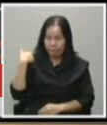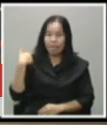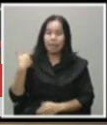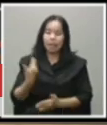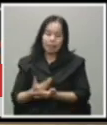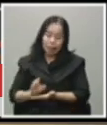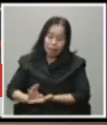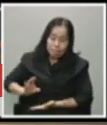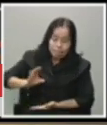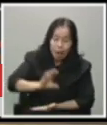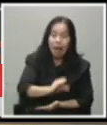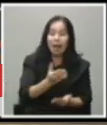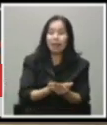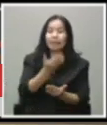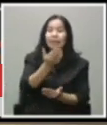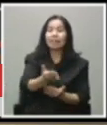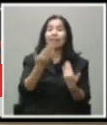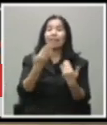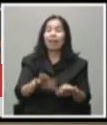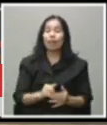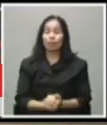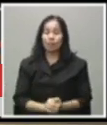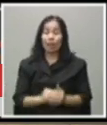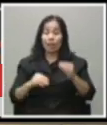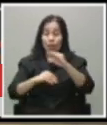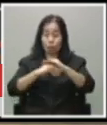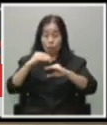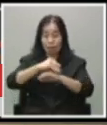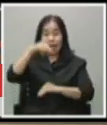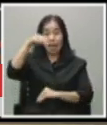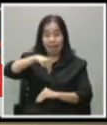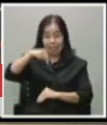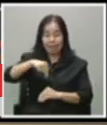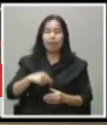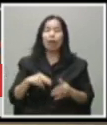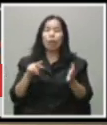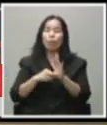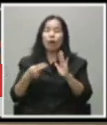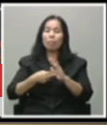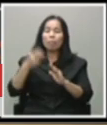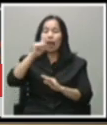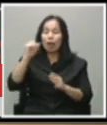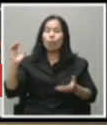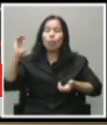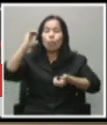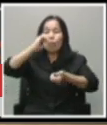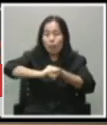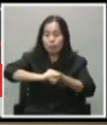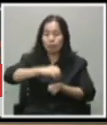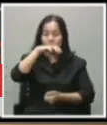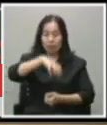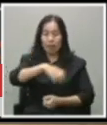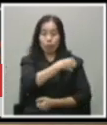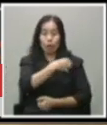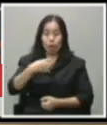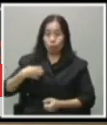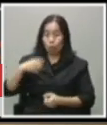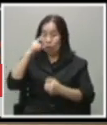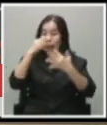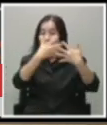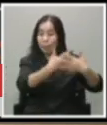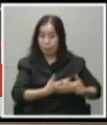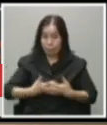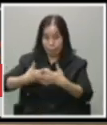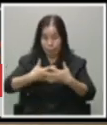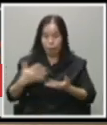และให้เงินช่วยเหลือโครงการอันนี้ครับหลายอันเป็นโครงการที่ได้รับการร่วมไม้ร่วมมือจากสถานทูตอเมริกาแต่ที่สำ